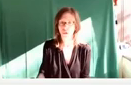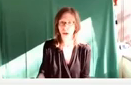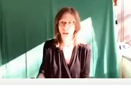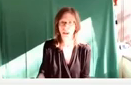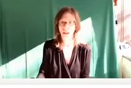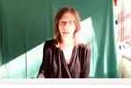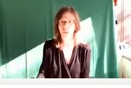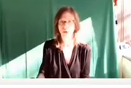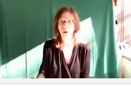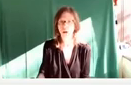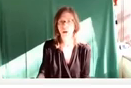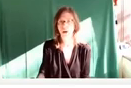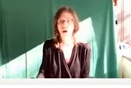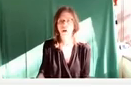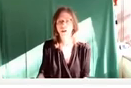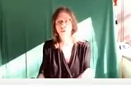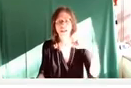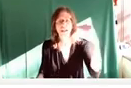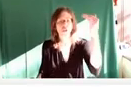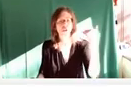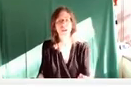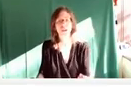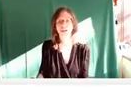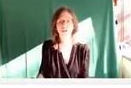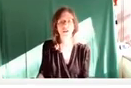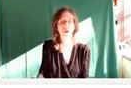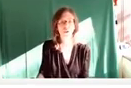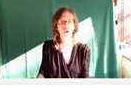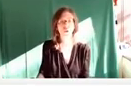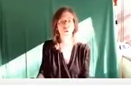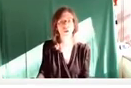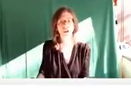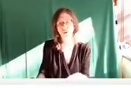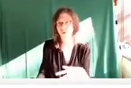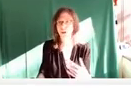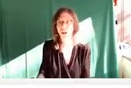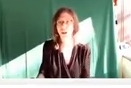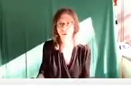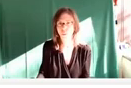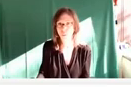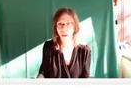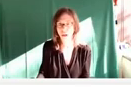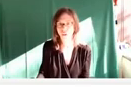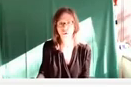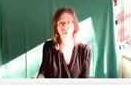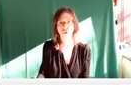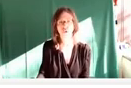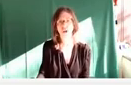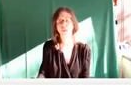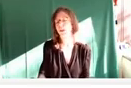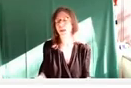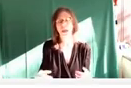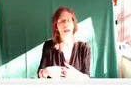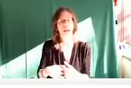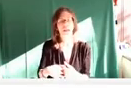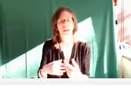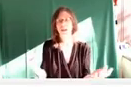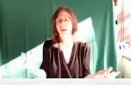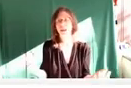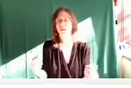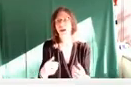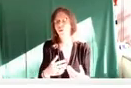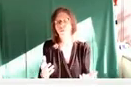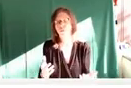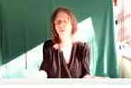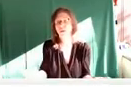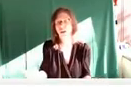qui est super intéressant, l'auteur a fait une liste de toutes les définitions qu'il a trouvées dans un certain nombre de publications sur le sujet, puis